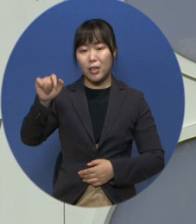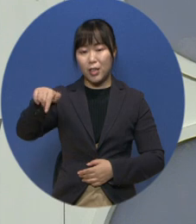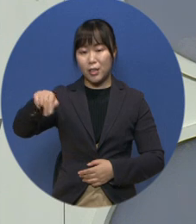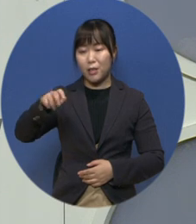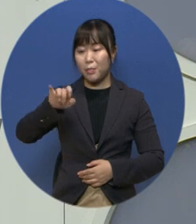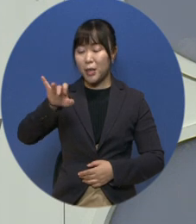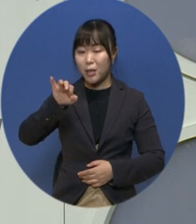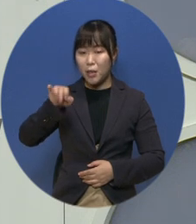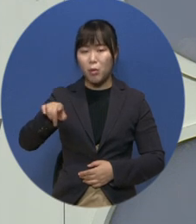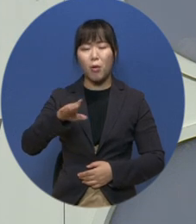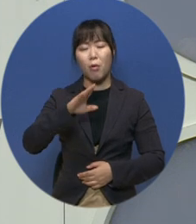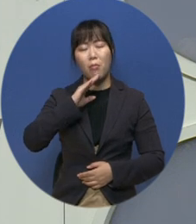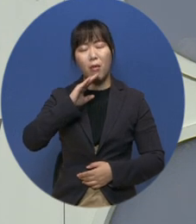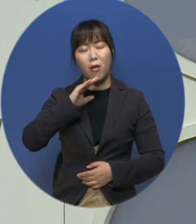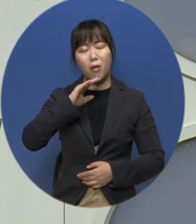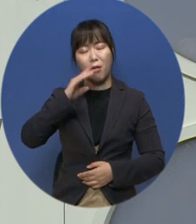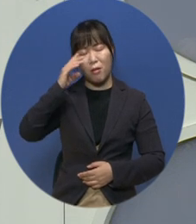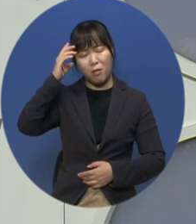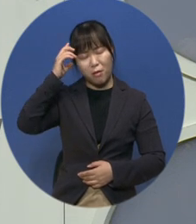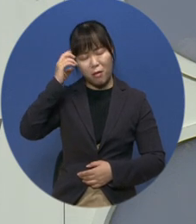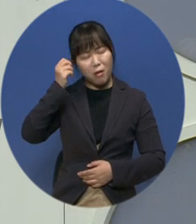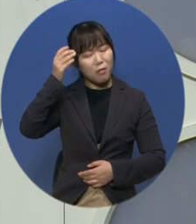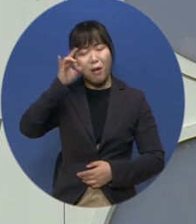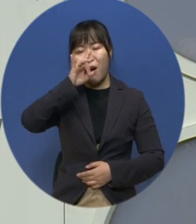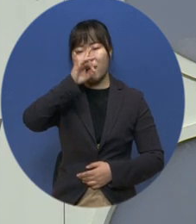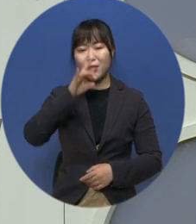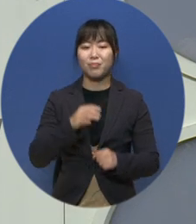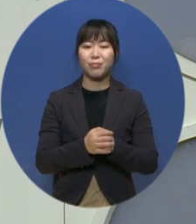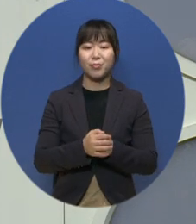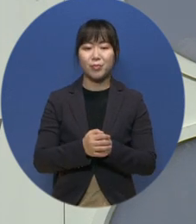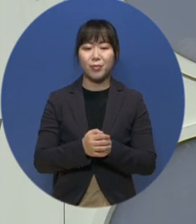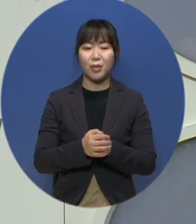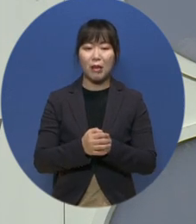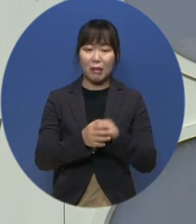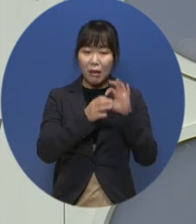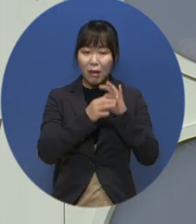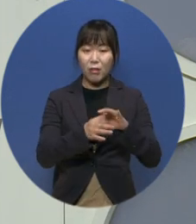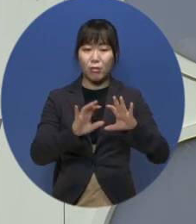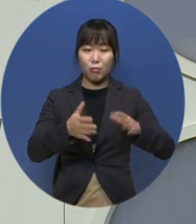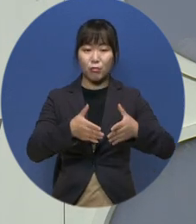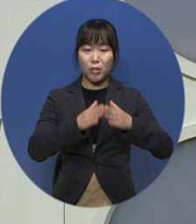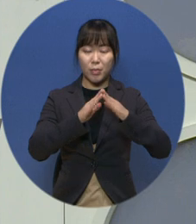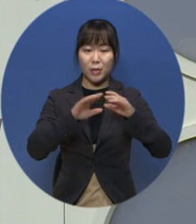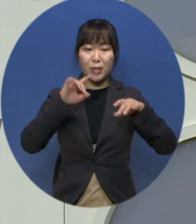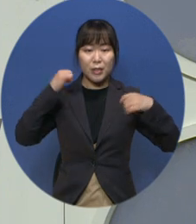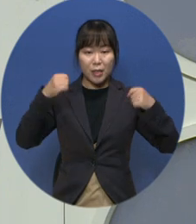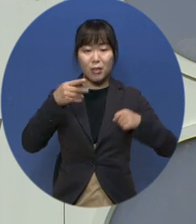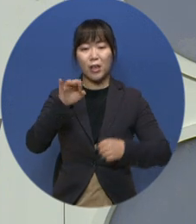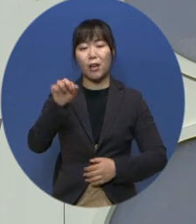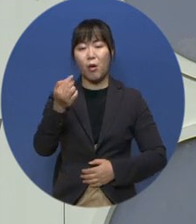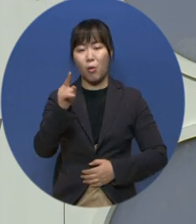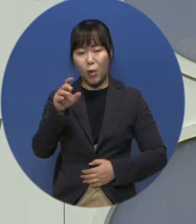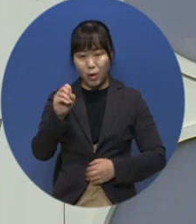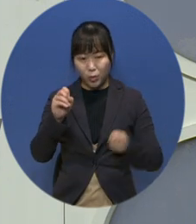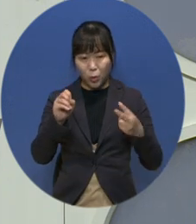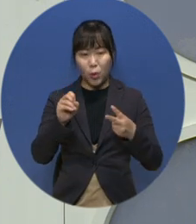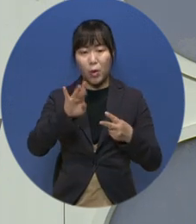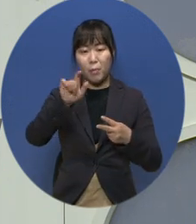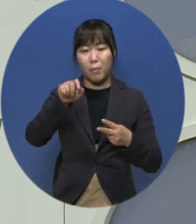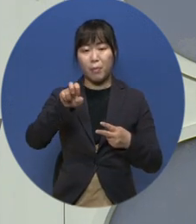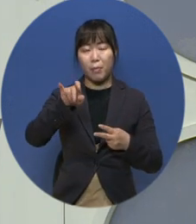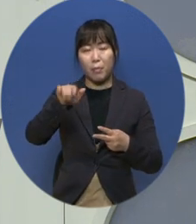수 없는 작품이고요. 한 수년 전에 군극단에서 리어 왕을 했었고요. 그다음에 맥베스라는 작품도